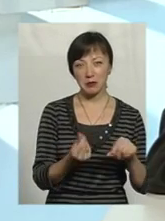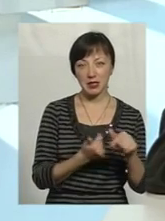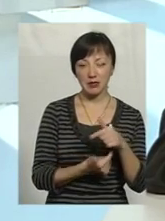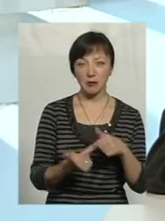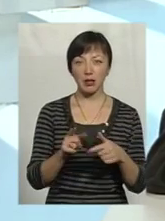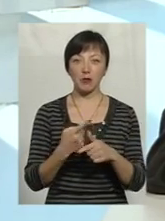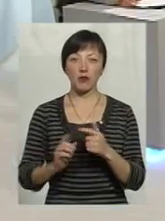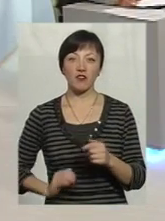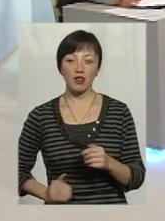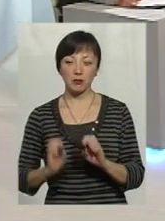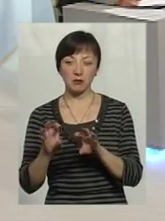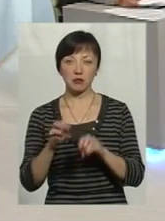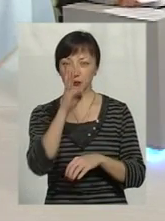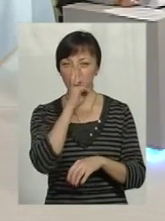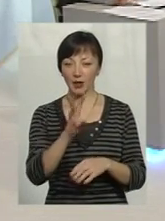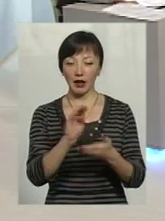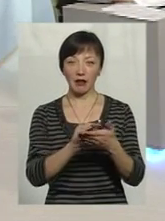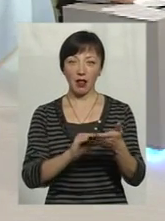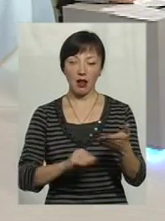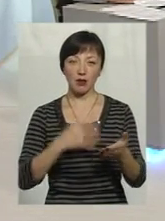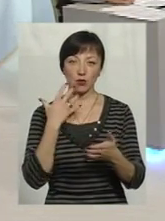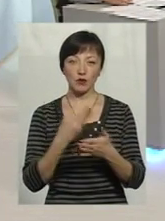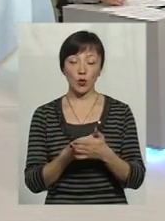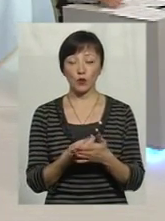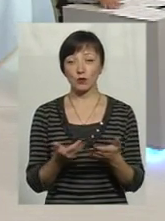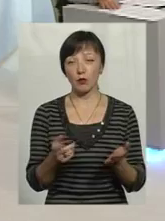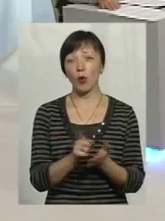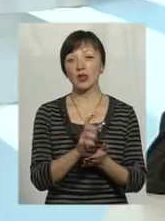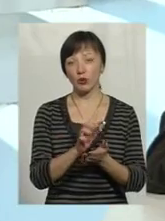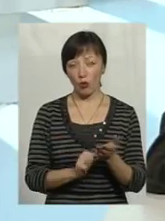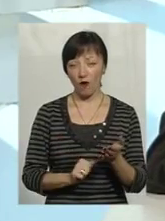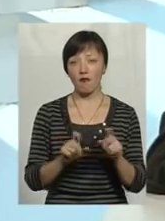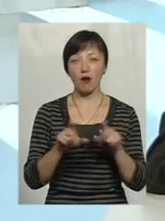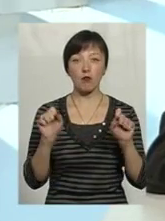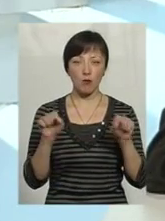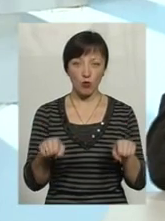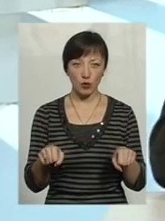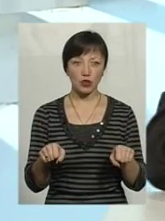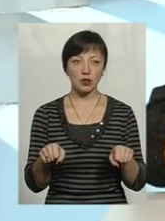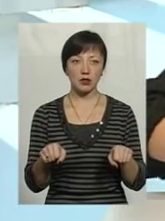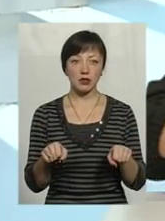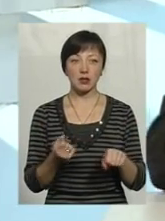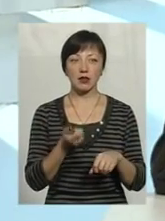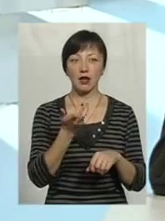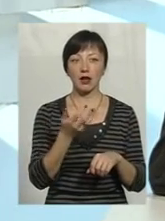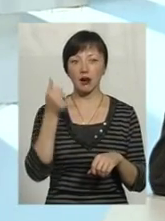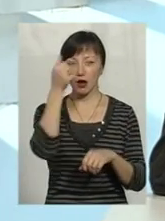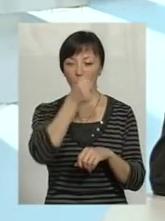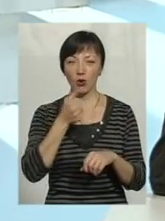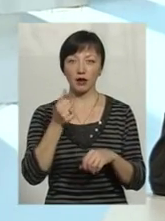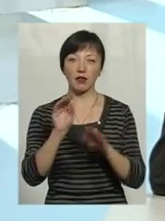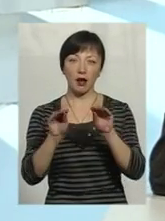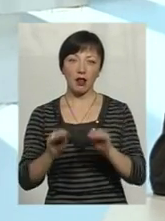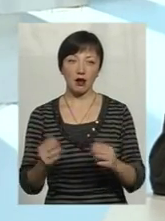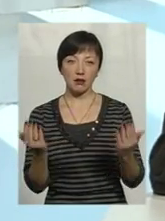здавати кожний квартал декларацію свою. То податково, в принципі, вона може взяти за декілька років